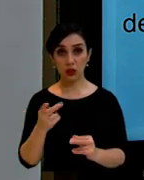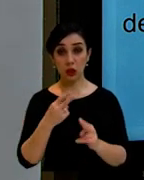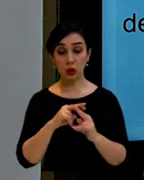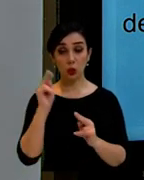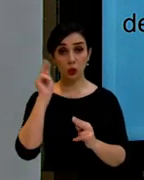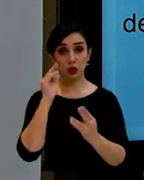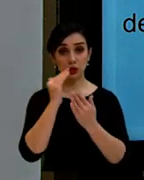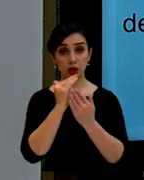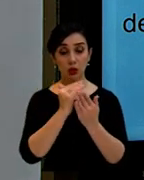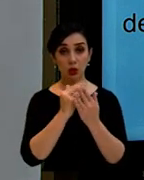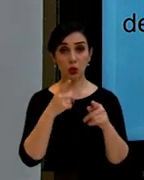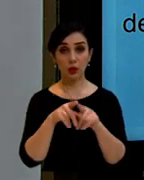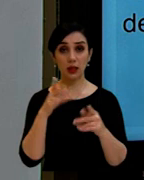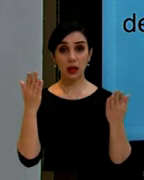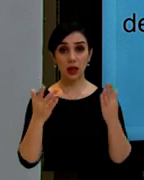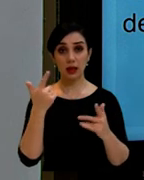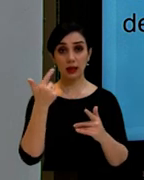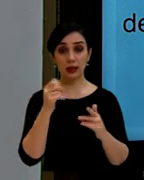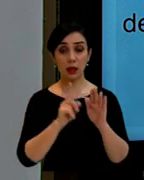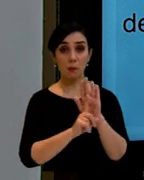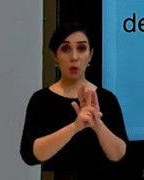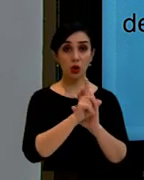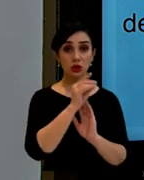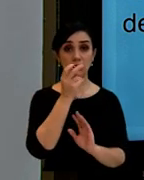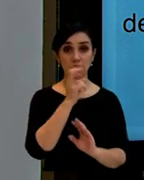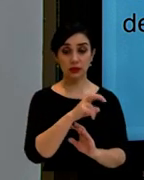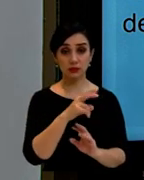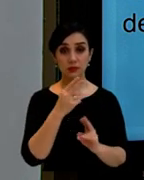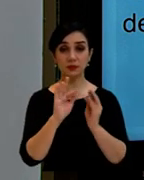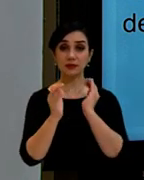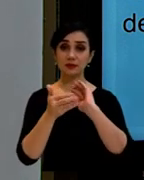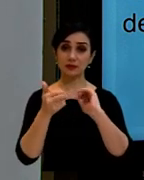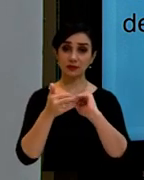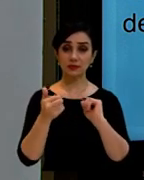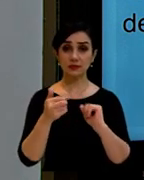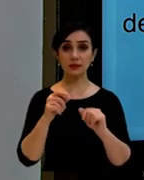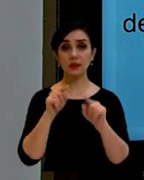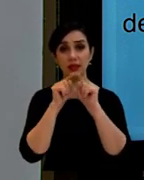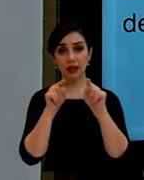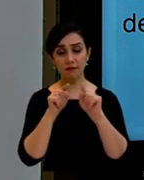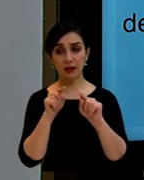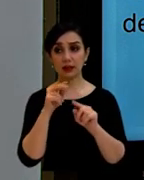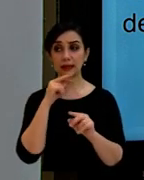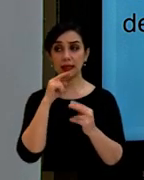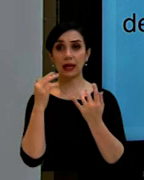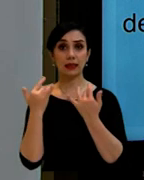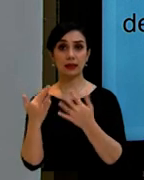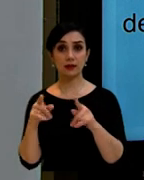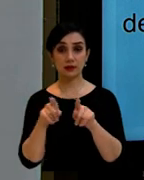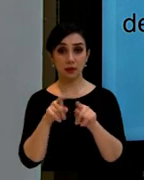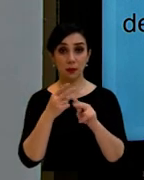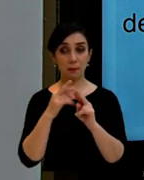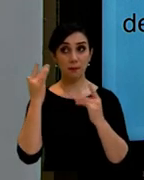qoidalarda undalma agar gap boshida kelsa, chaqiriq, da'vat, diqqatni qaratish